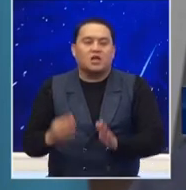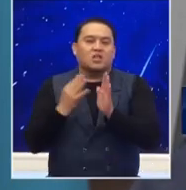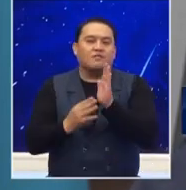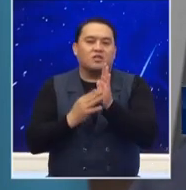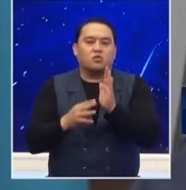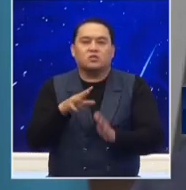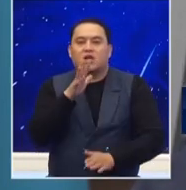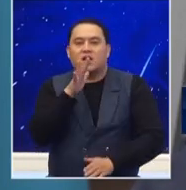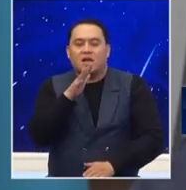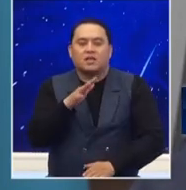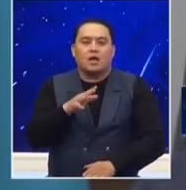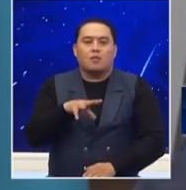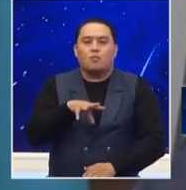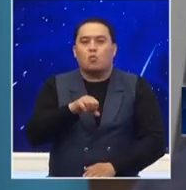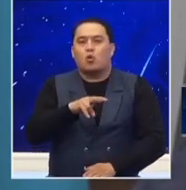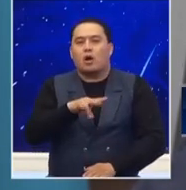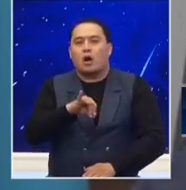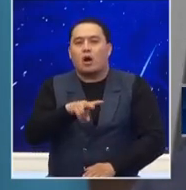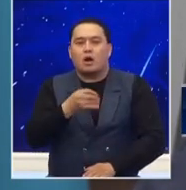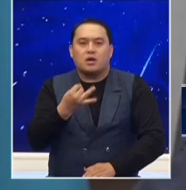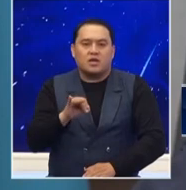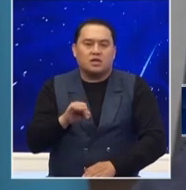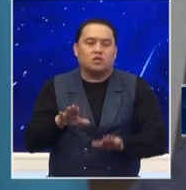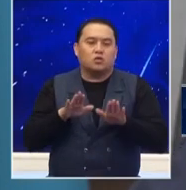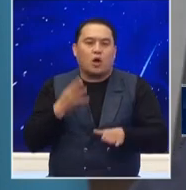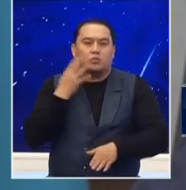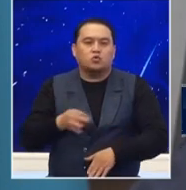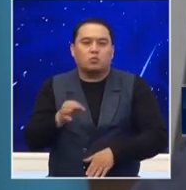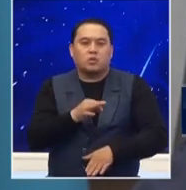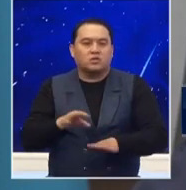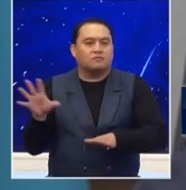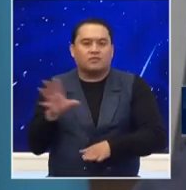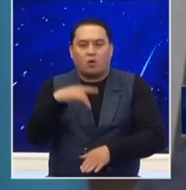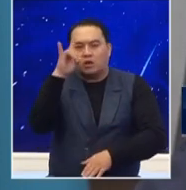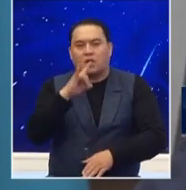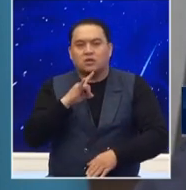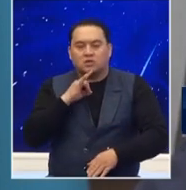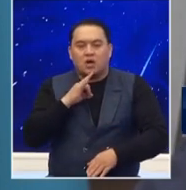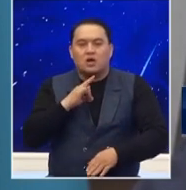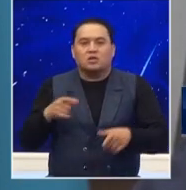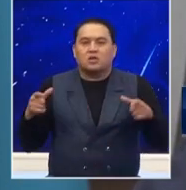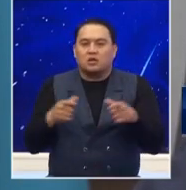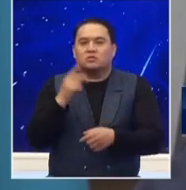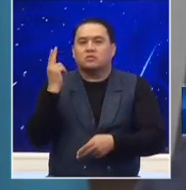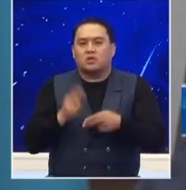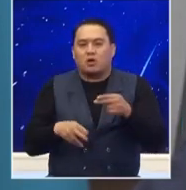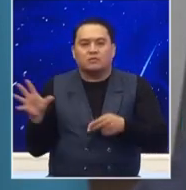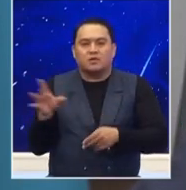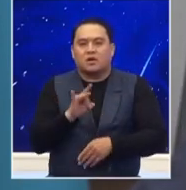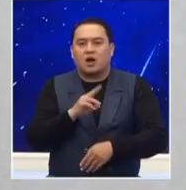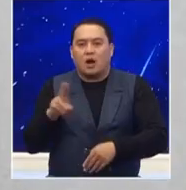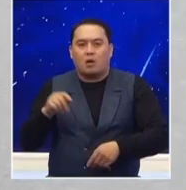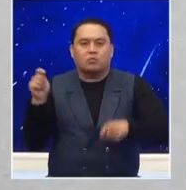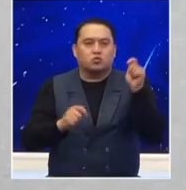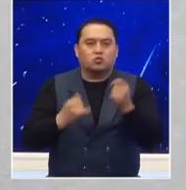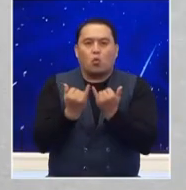90-летие Мухагалима Катаева – это знаменательная дата не только жетсусцев, но и граждан всего Казахстана. Если пандемия закончится, со всей республики